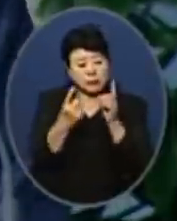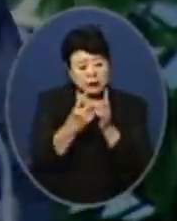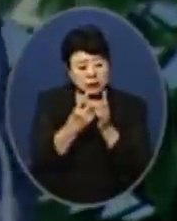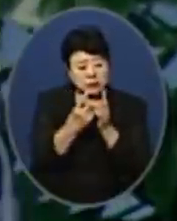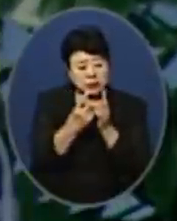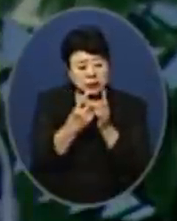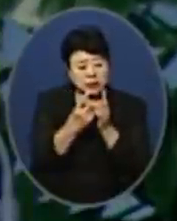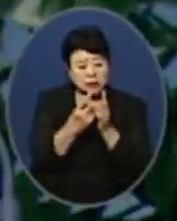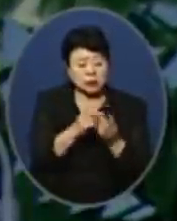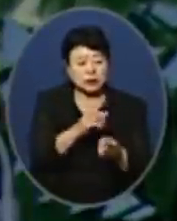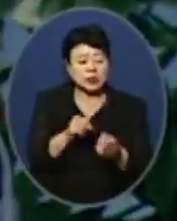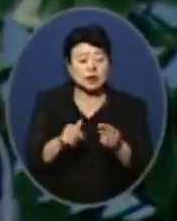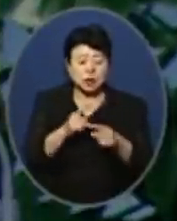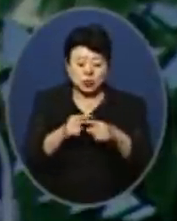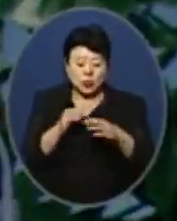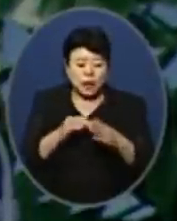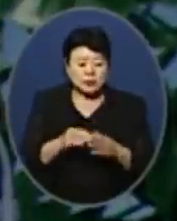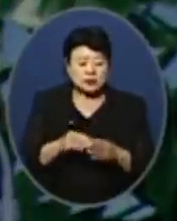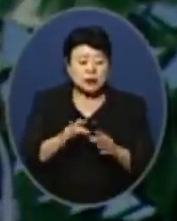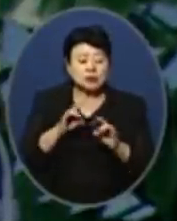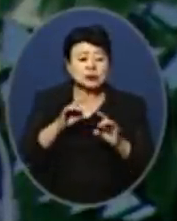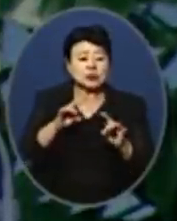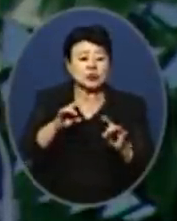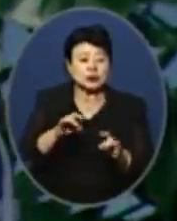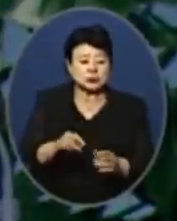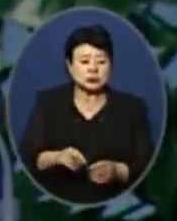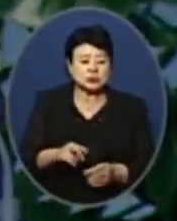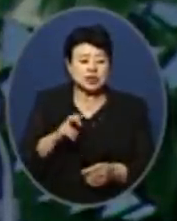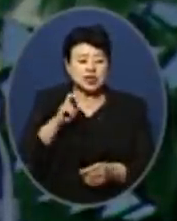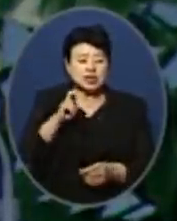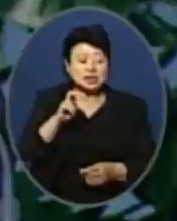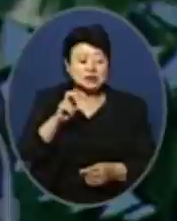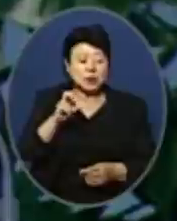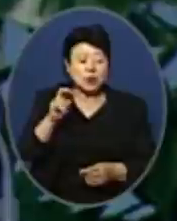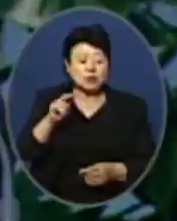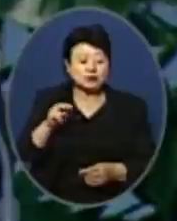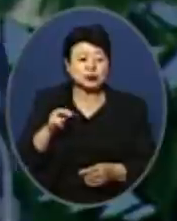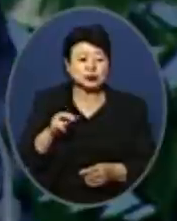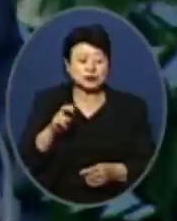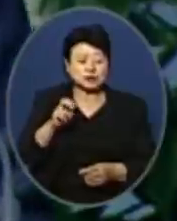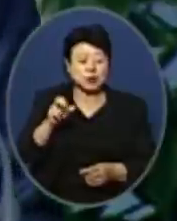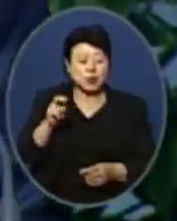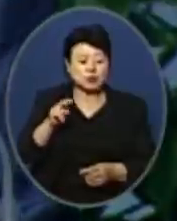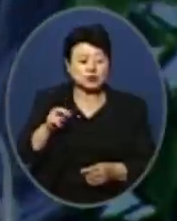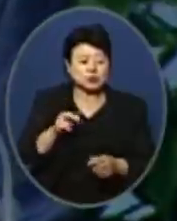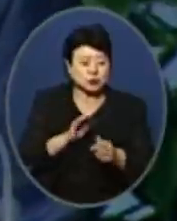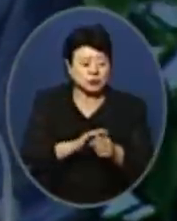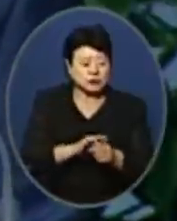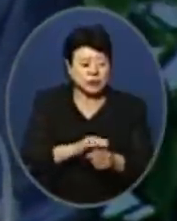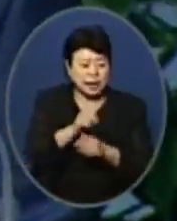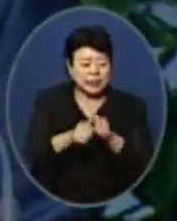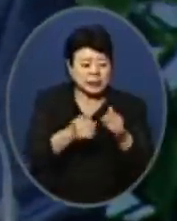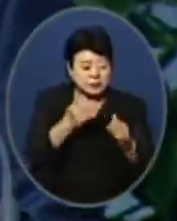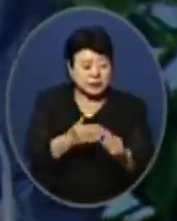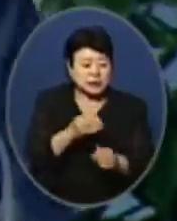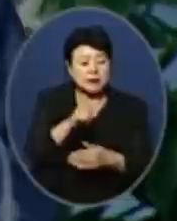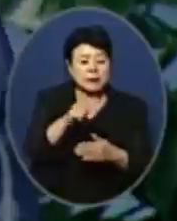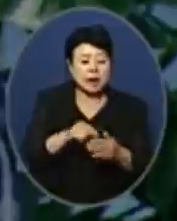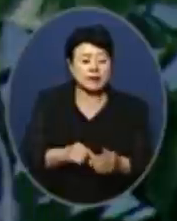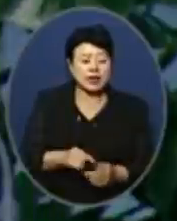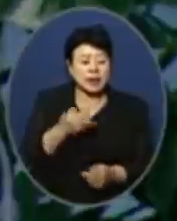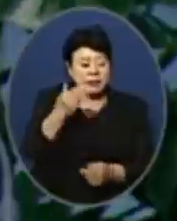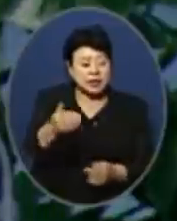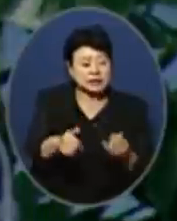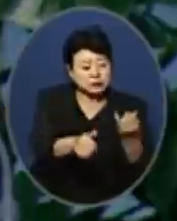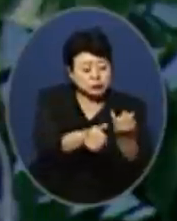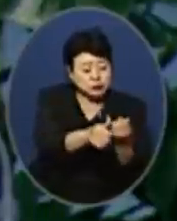만나는데, 우리 교회에서 선교하들에게 매달 25불씩 도와주는데 오늘 하나님께서 제 마음에